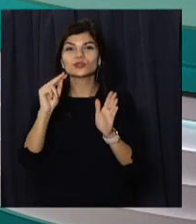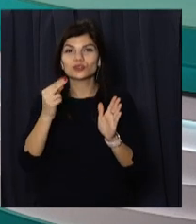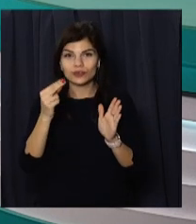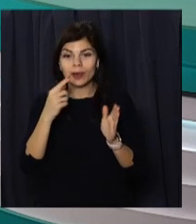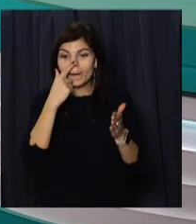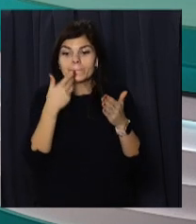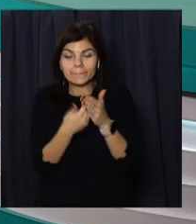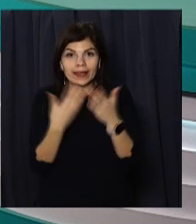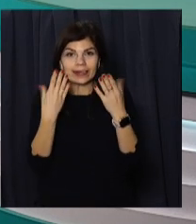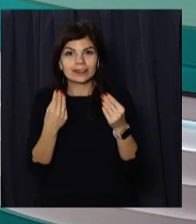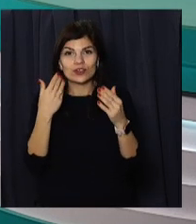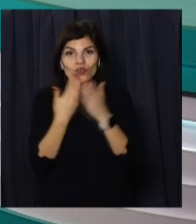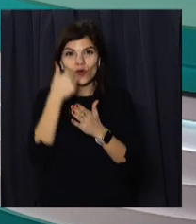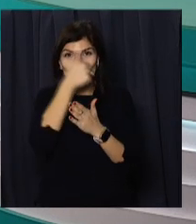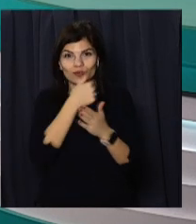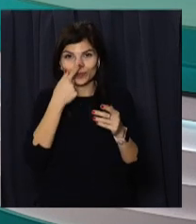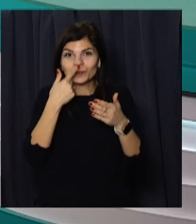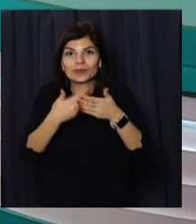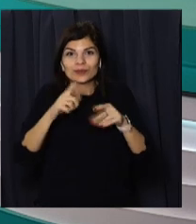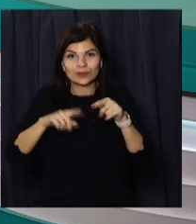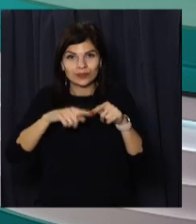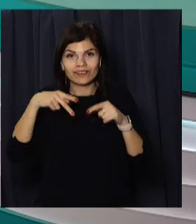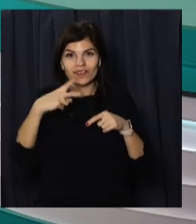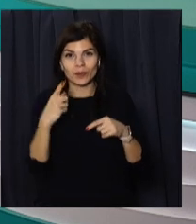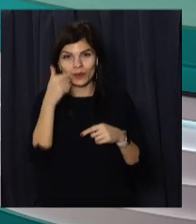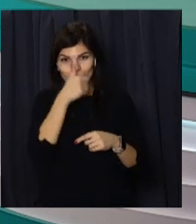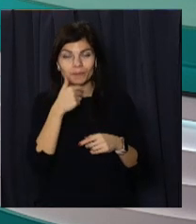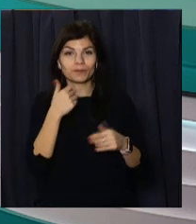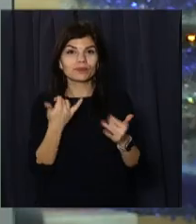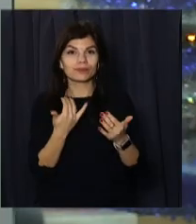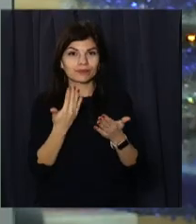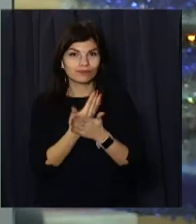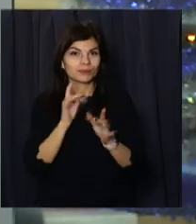четверга, передостаннього дня 2021 року. Далі у випуску.